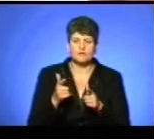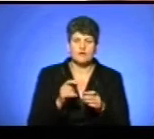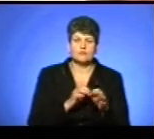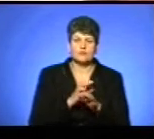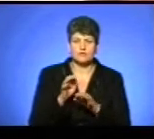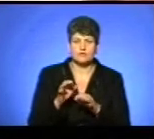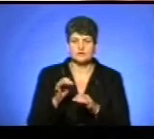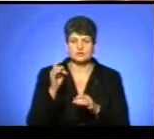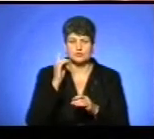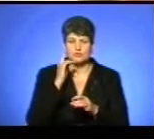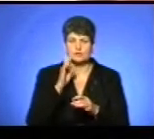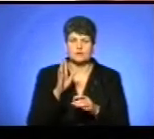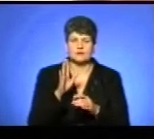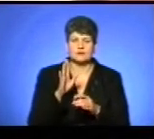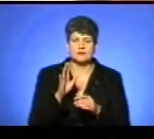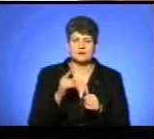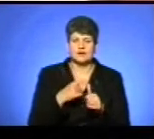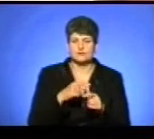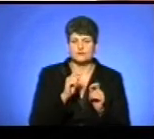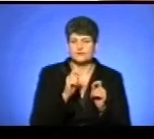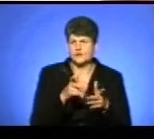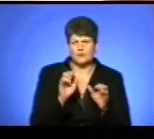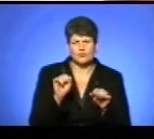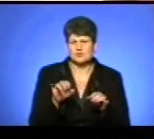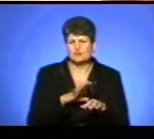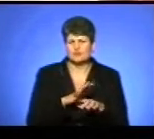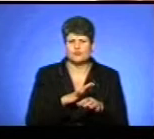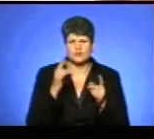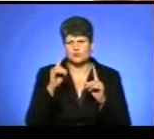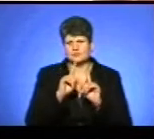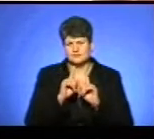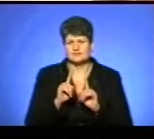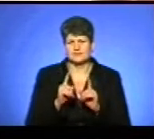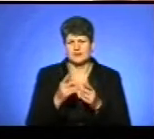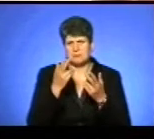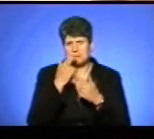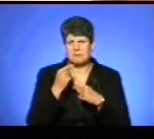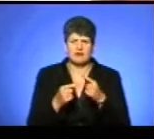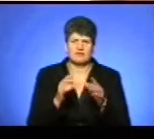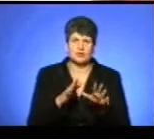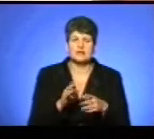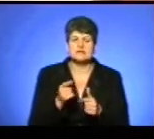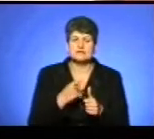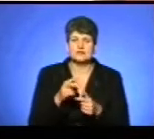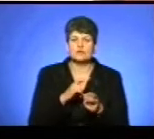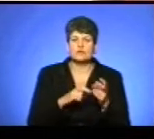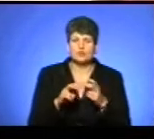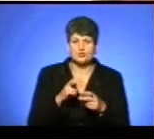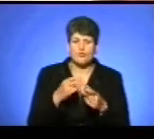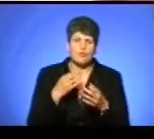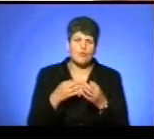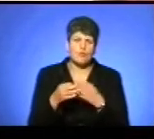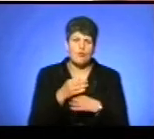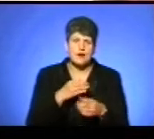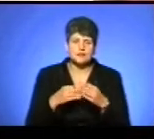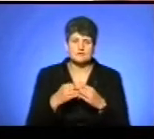над назвою, щоб підготувати назву. Може вона бути банальна, якби так там багато хто з ринка. Не називай «Пошук», бо ми там радилися з товаришами,